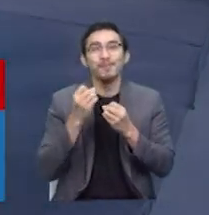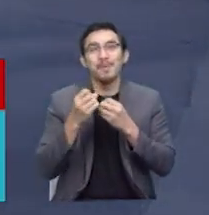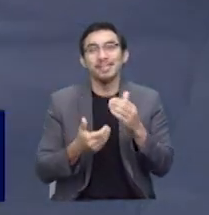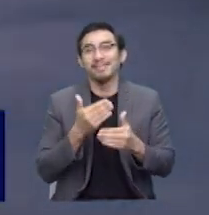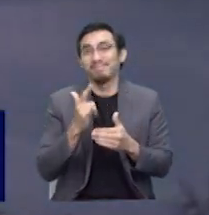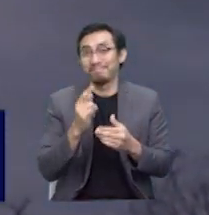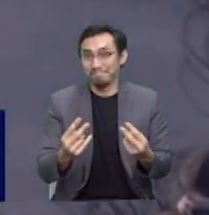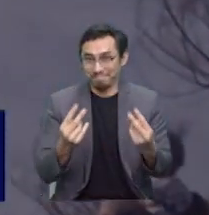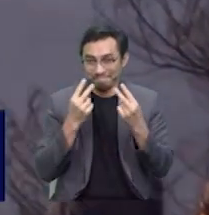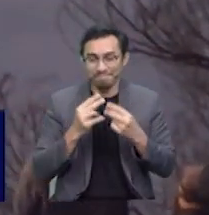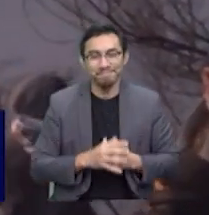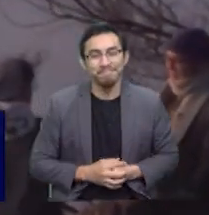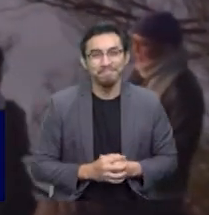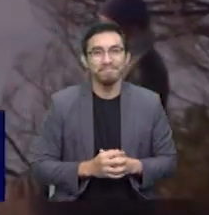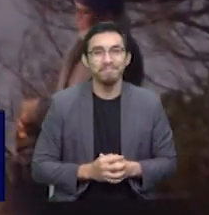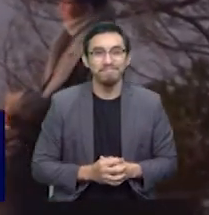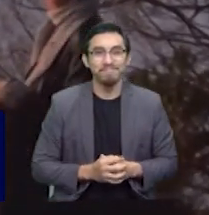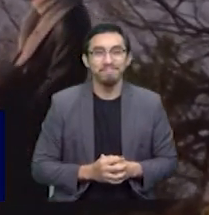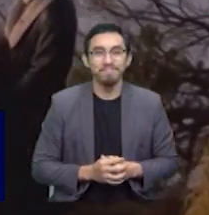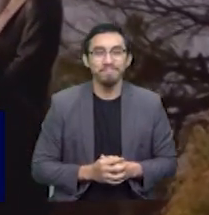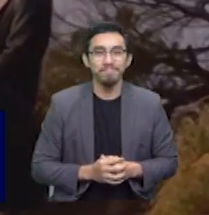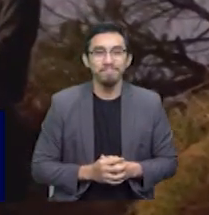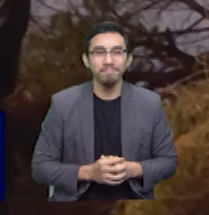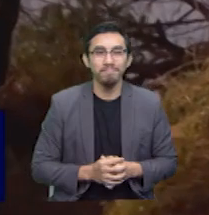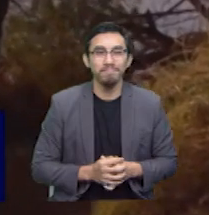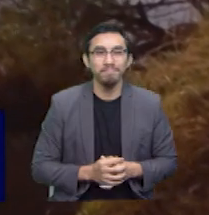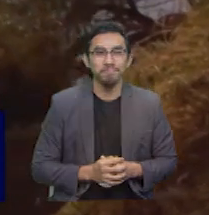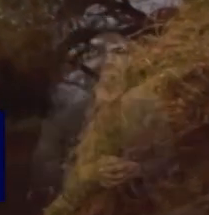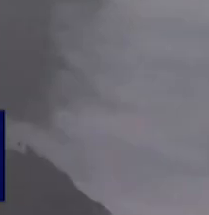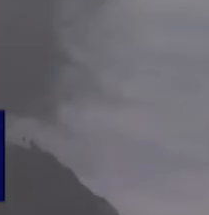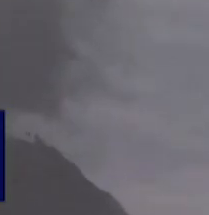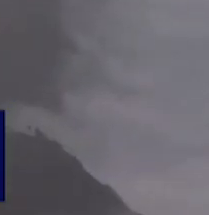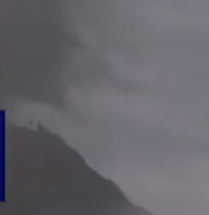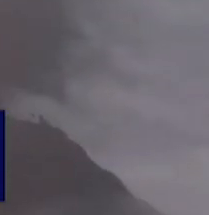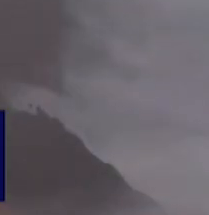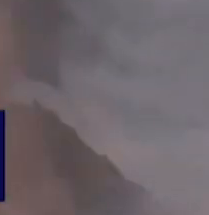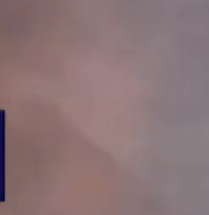baru. Seputar iNews Siang akan kembali sesaat lagi, tetaplah bersama kami.